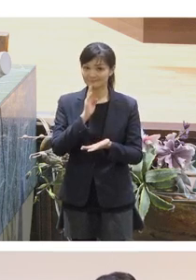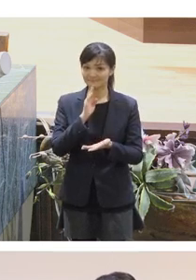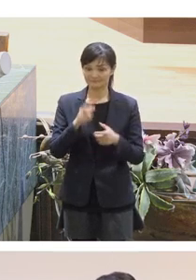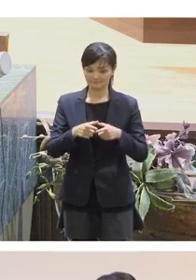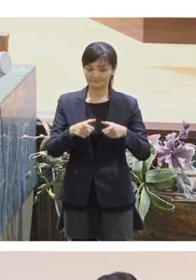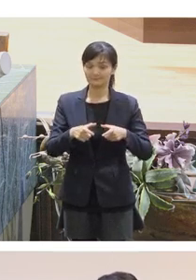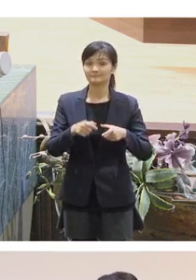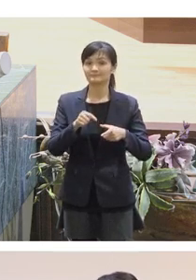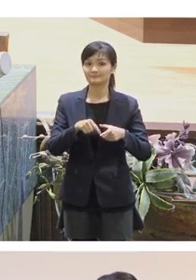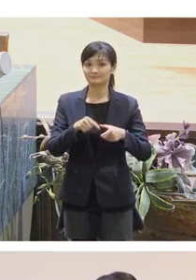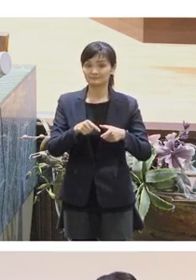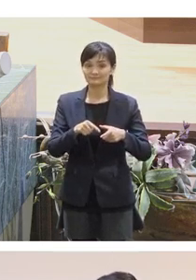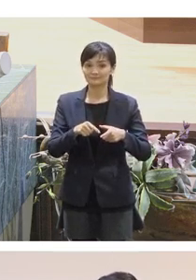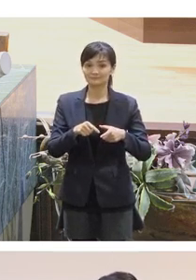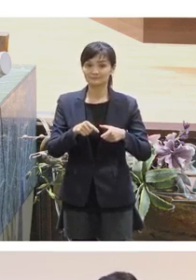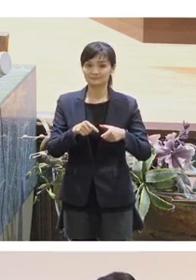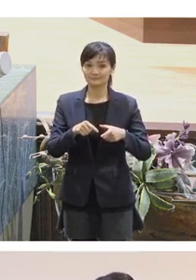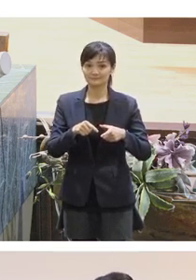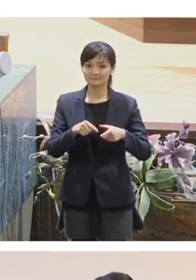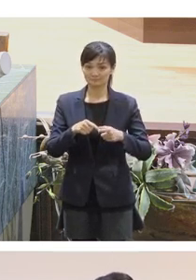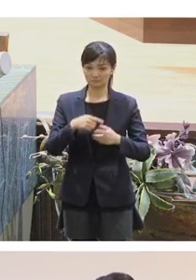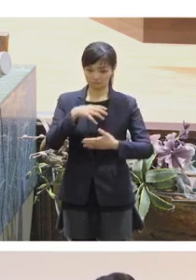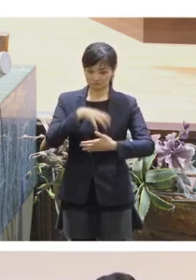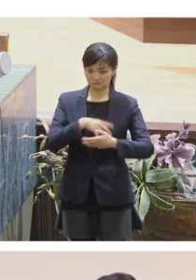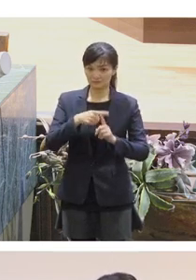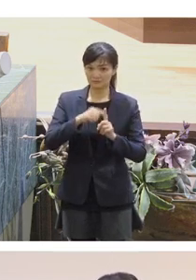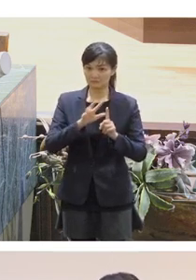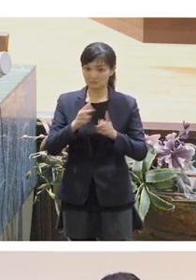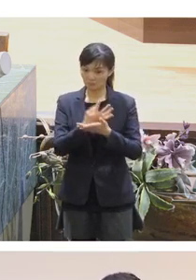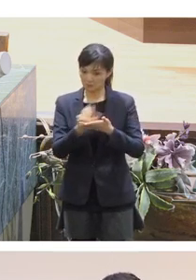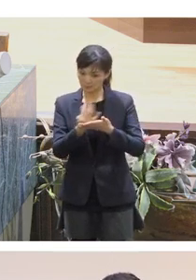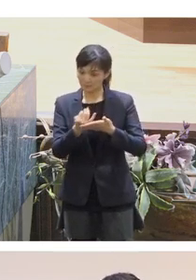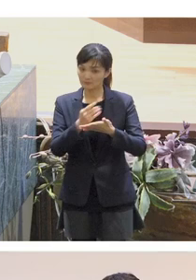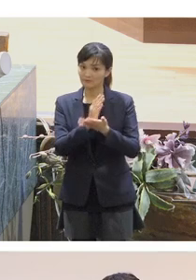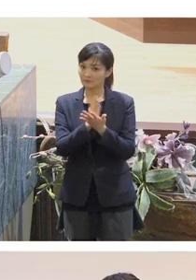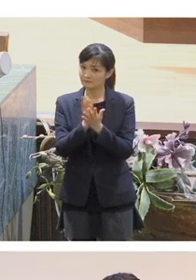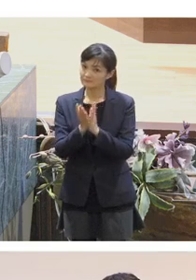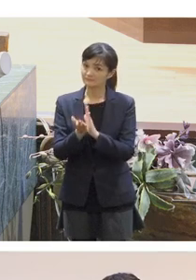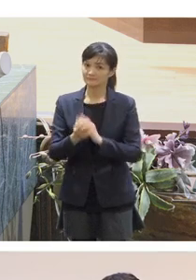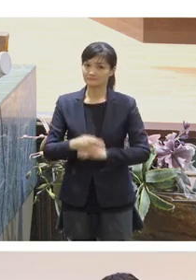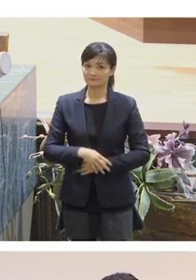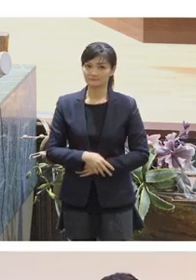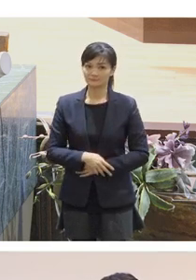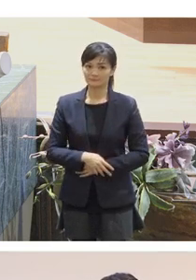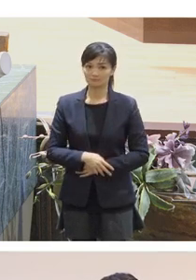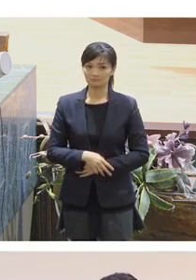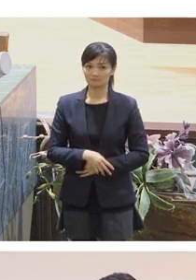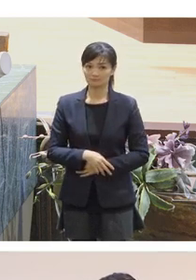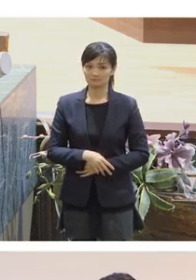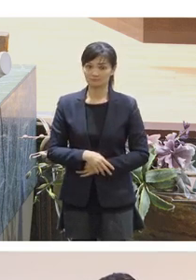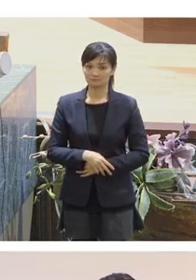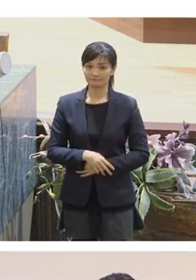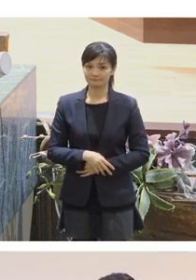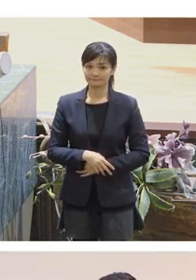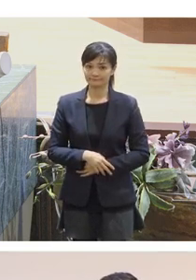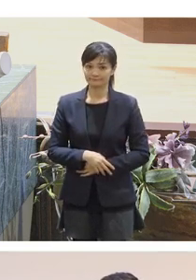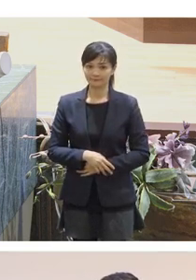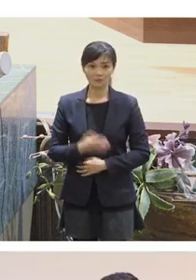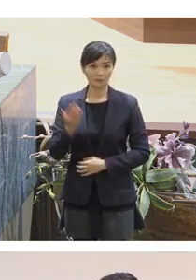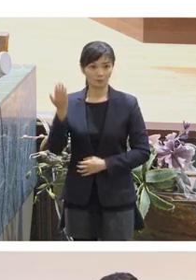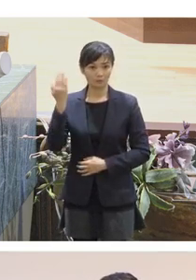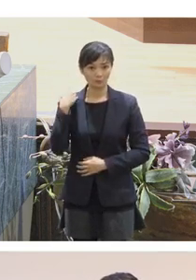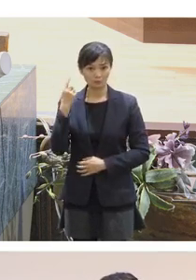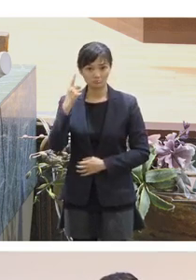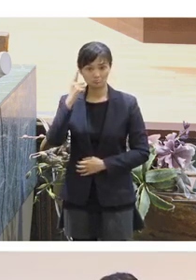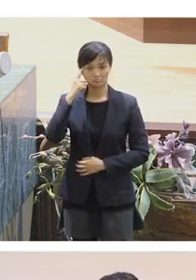里面的一些网络城市码等等的。好，那这样子过去可能